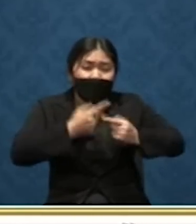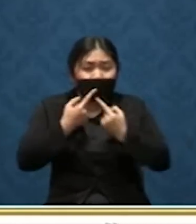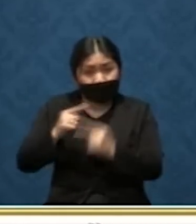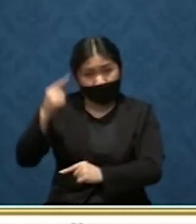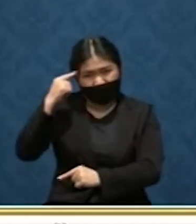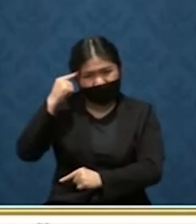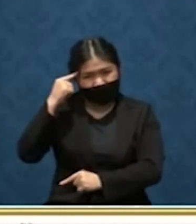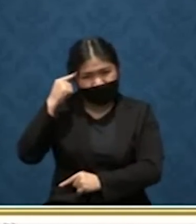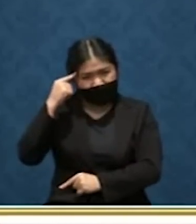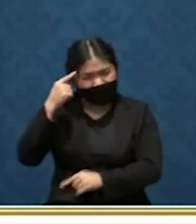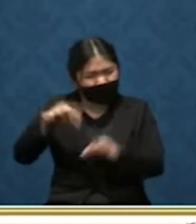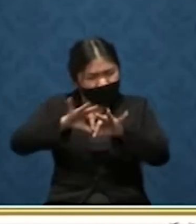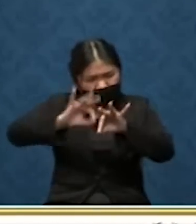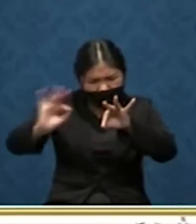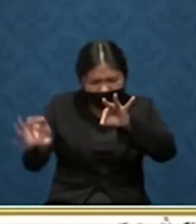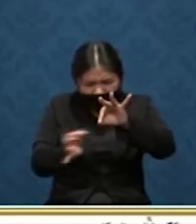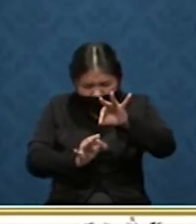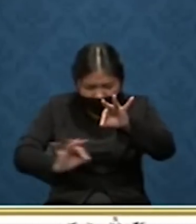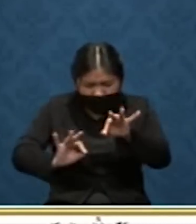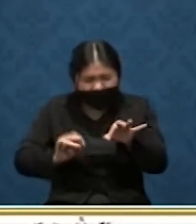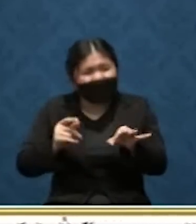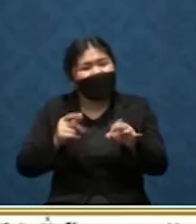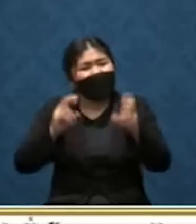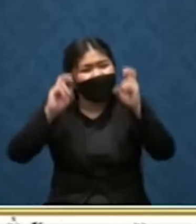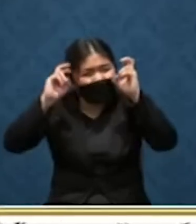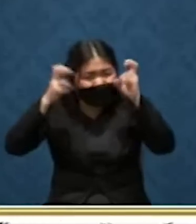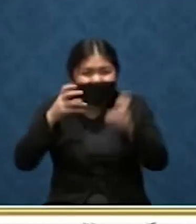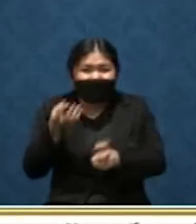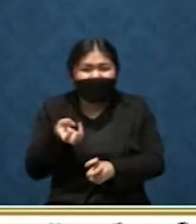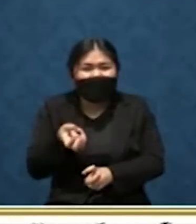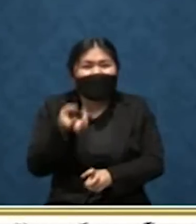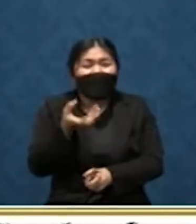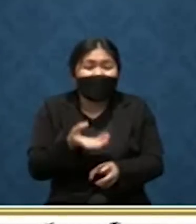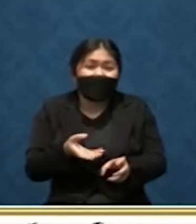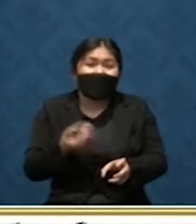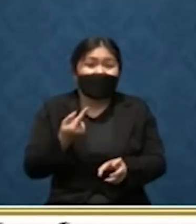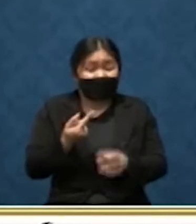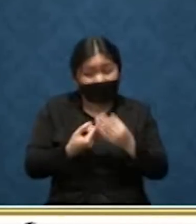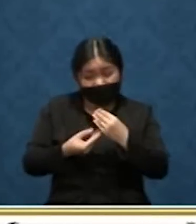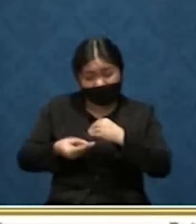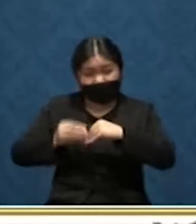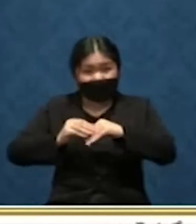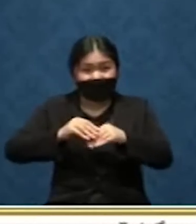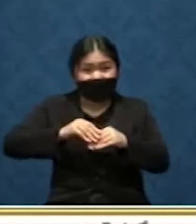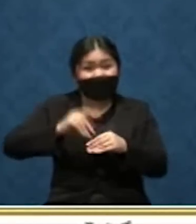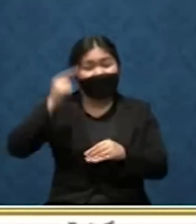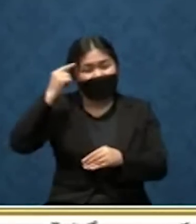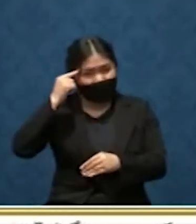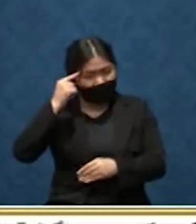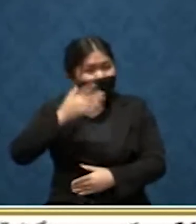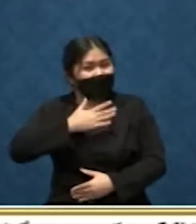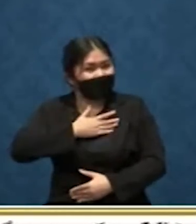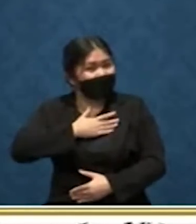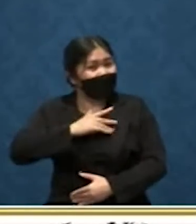ือการเอาเรื่องที่มันธรรมดาสามัญสามัญมาบิดนดหน่อยให้มนเกินจริงเพื่อ ปั่น ราคา ตเอง